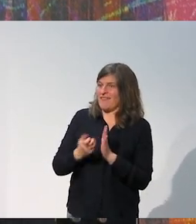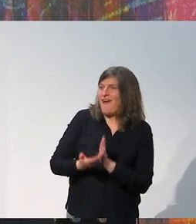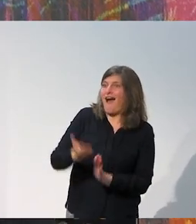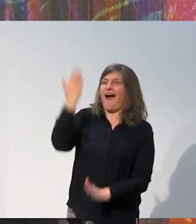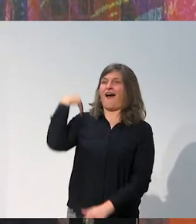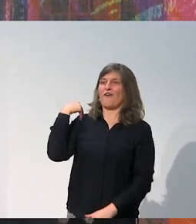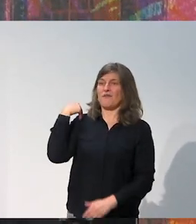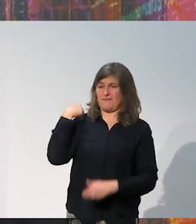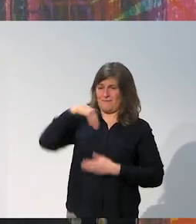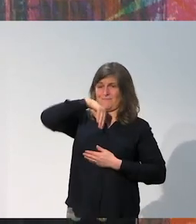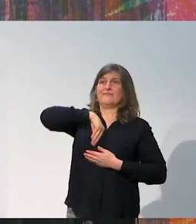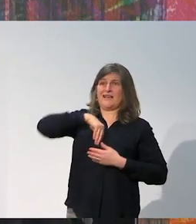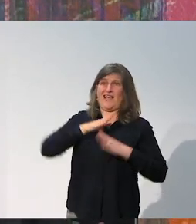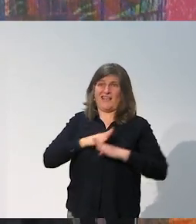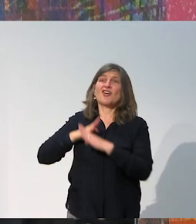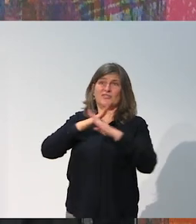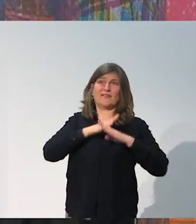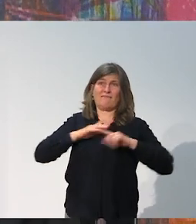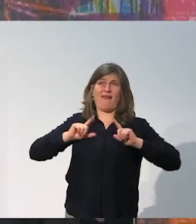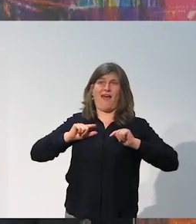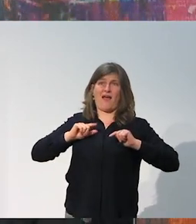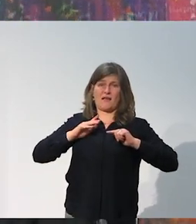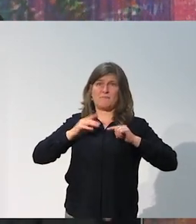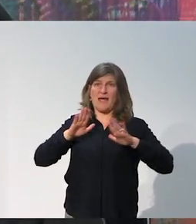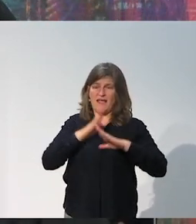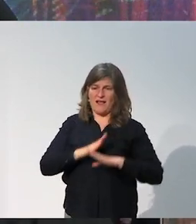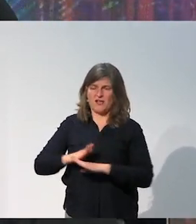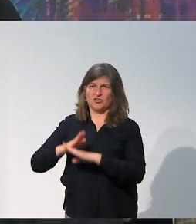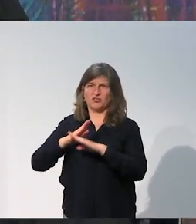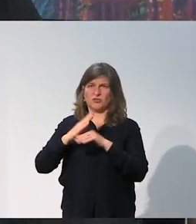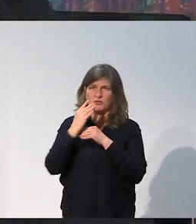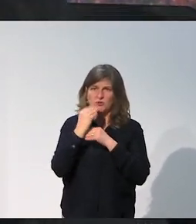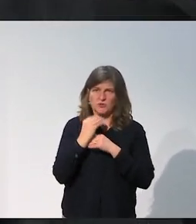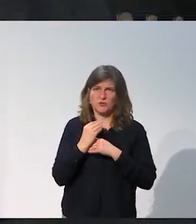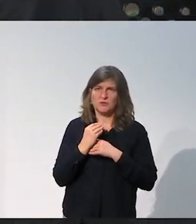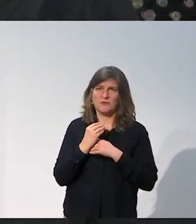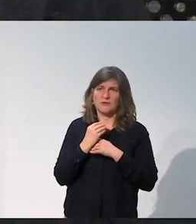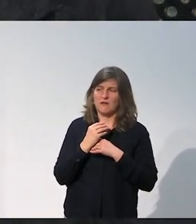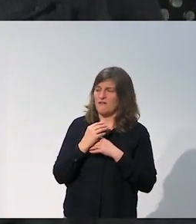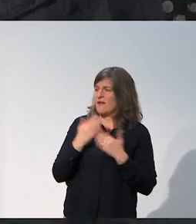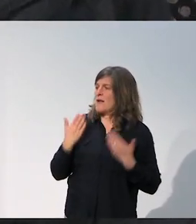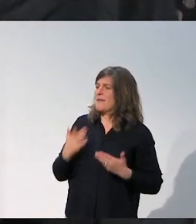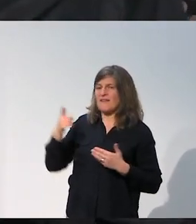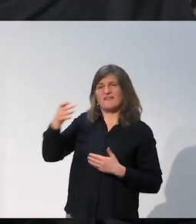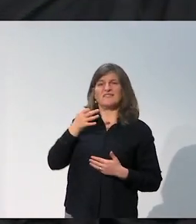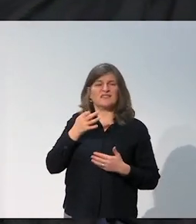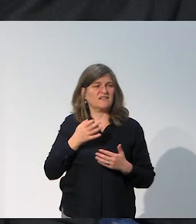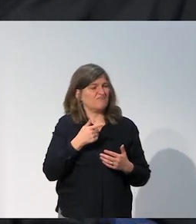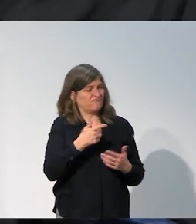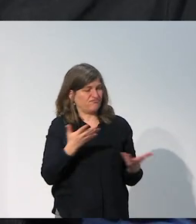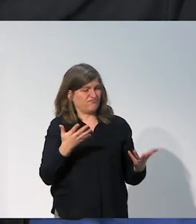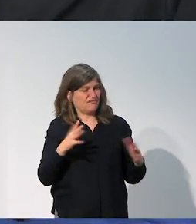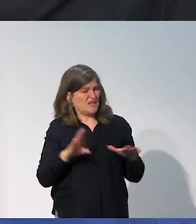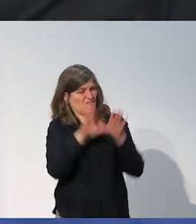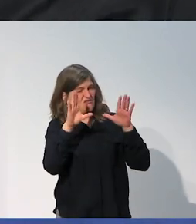caché là-dedans, terré, tapis. Il dit « tu ressembles plus à rien ». Il dit « tu